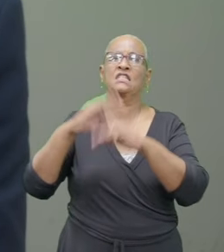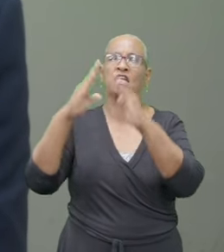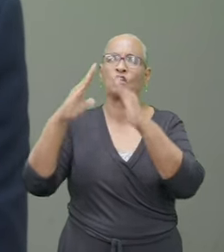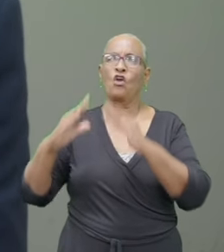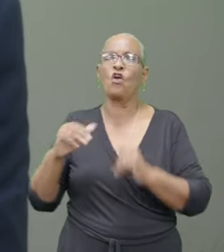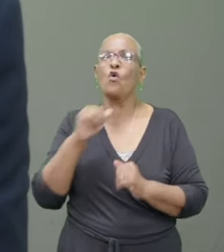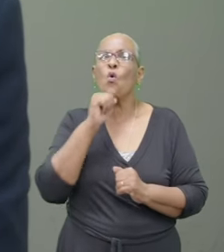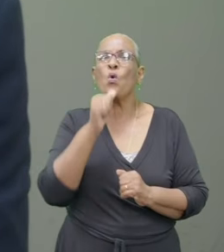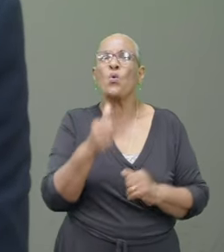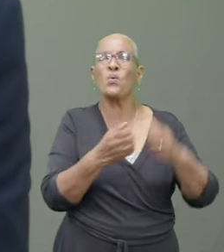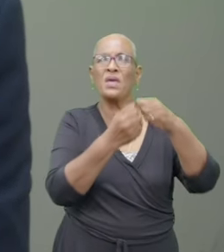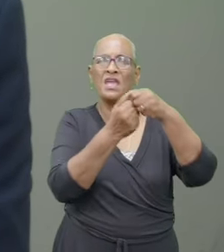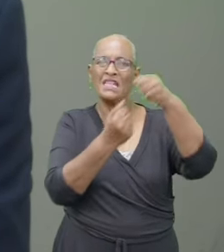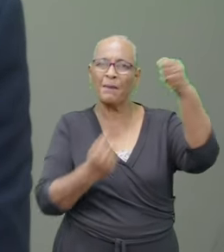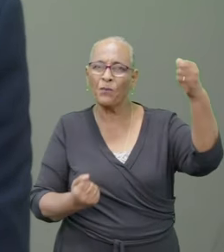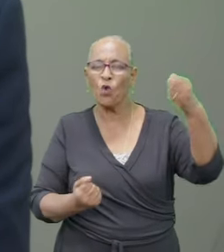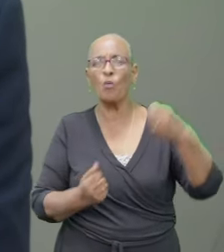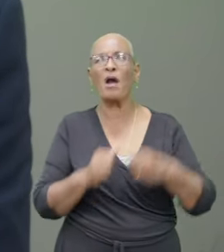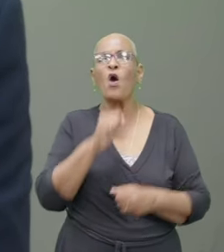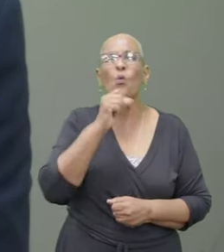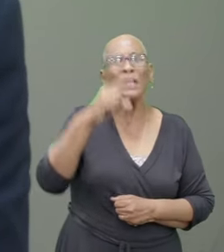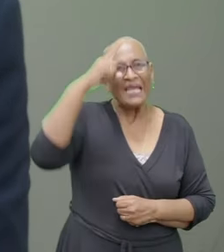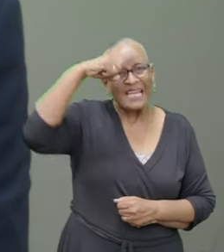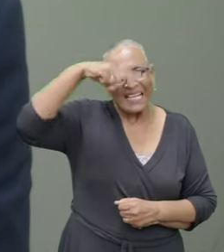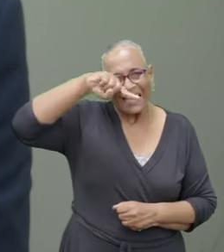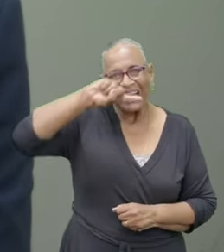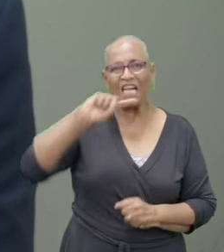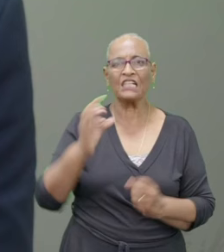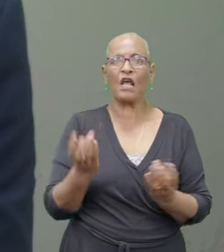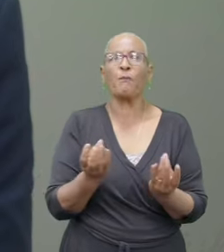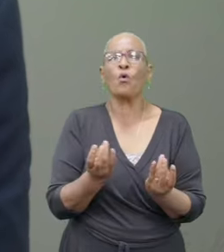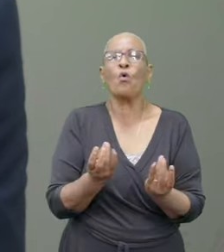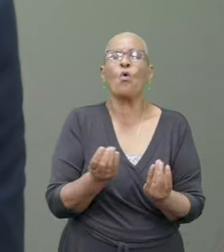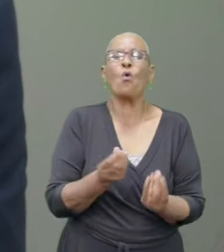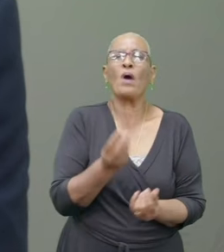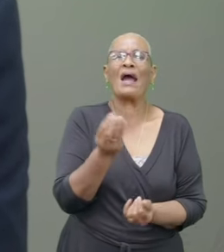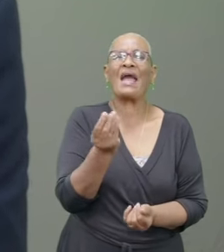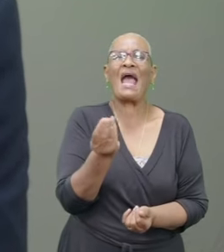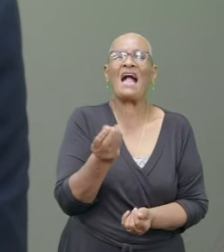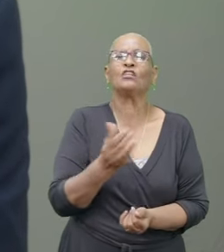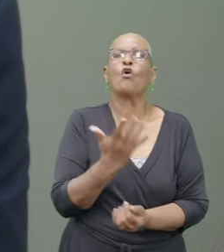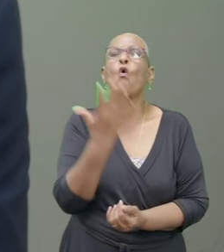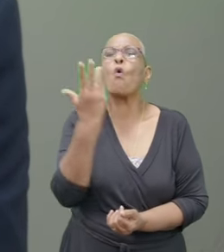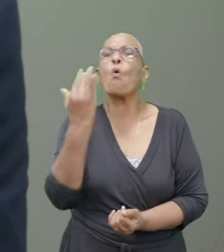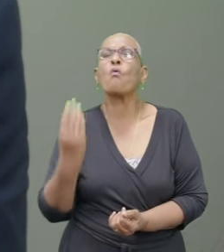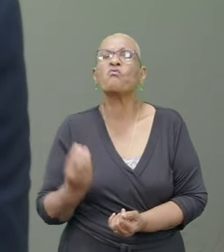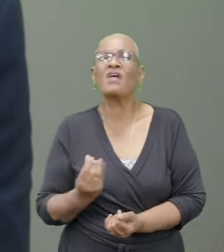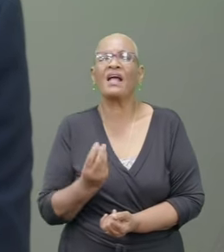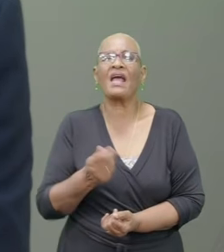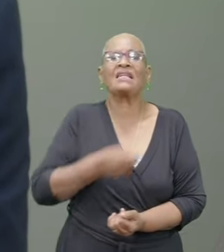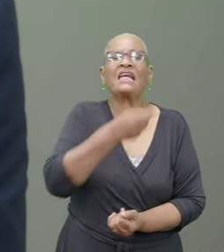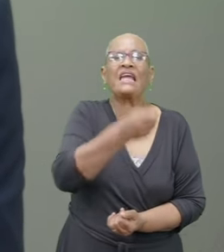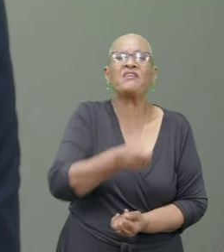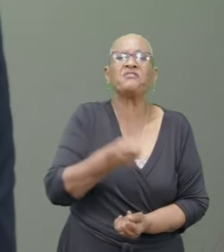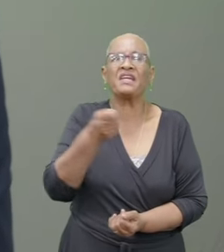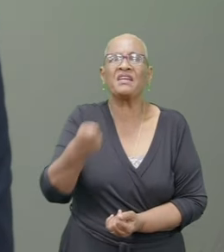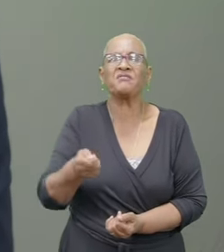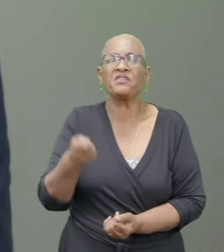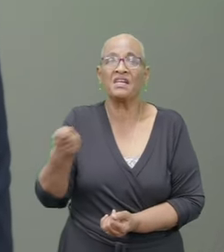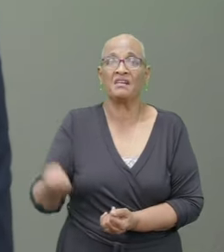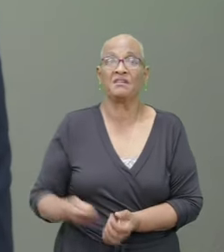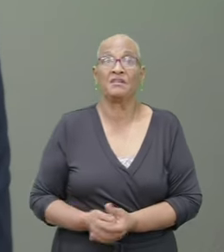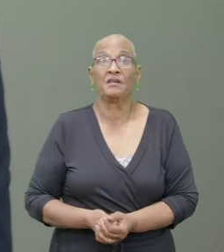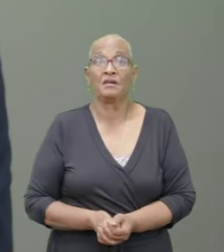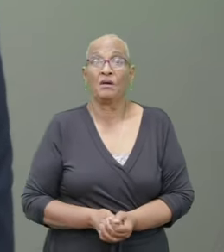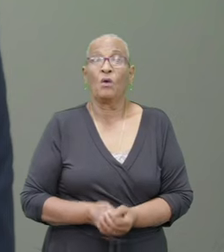dat er dus bedragen zijn vastgesteld in overleg met de ziekenhuizen. En we hebben getracht middels een financiële